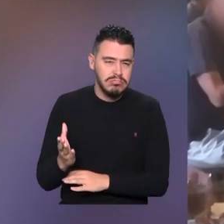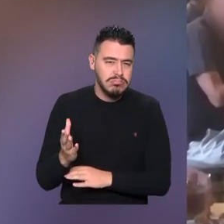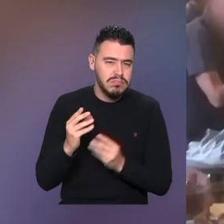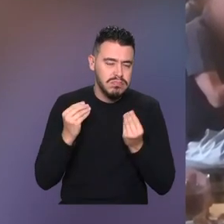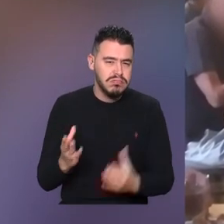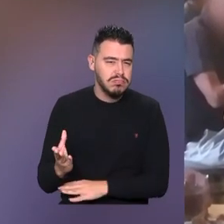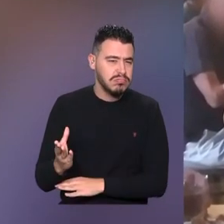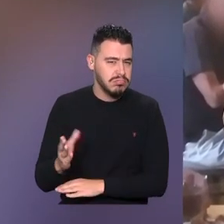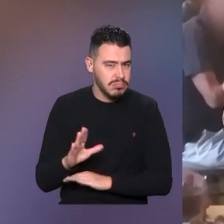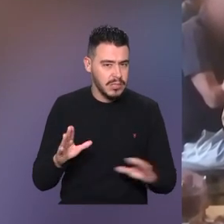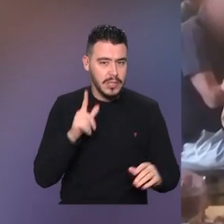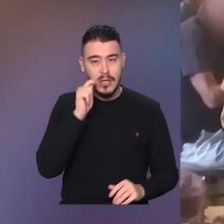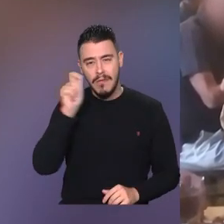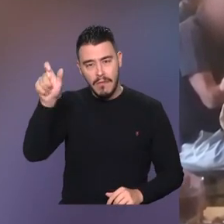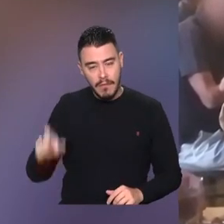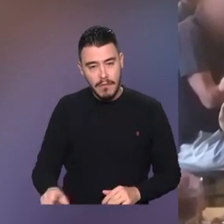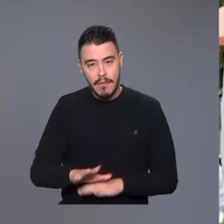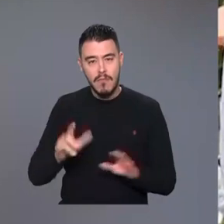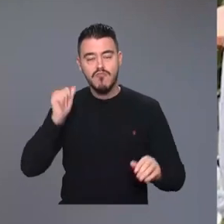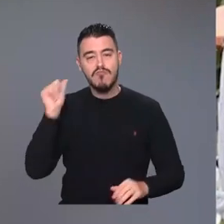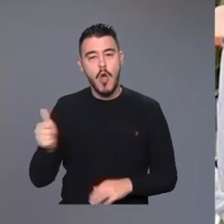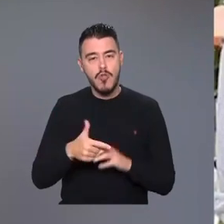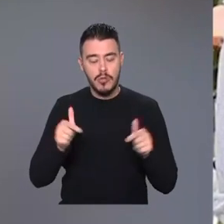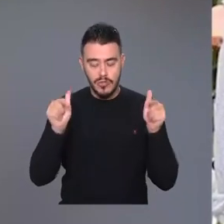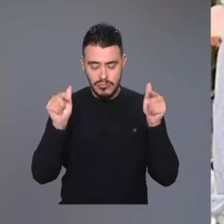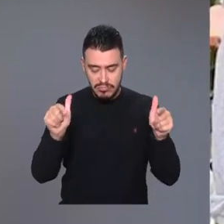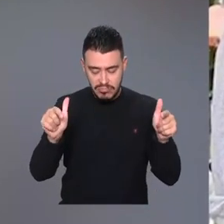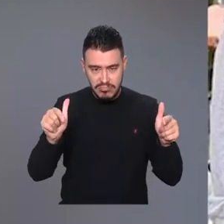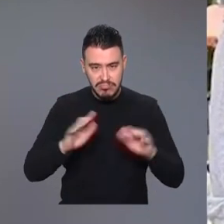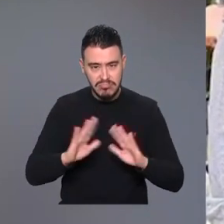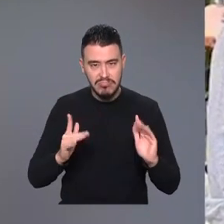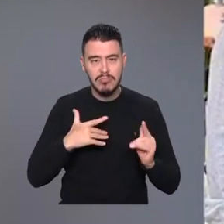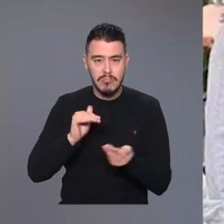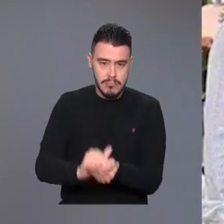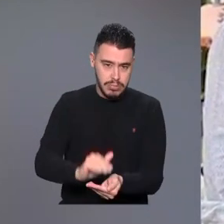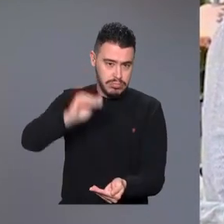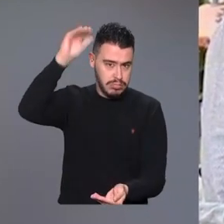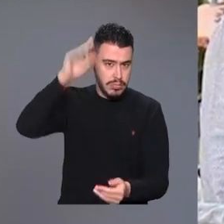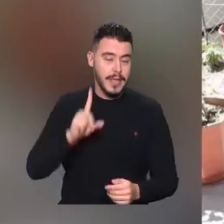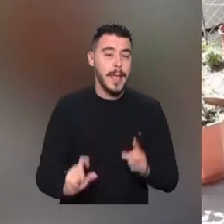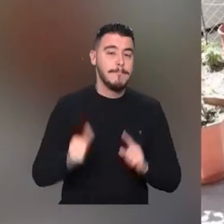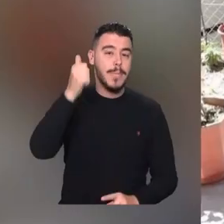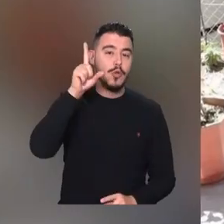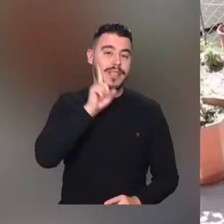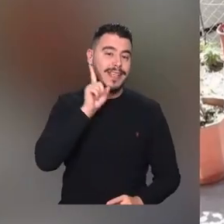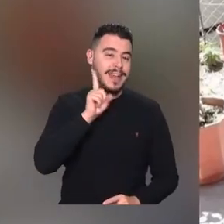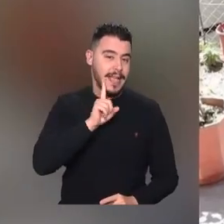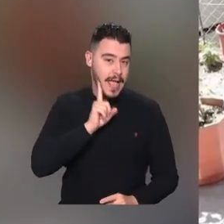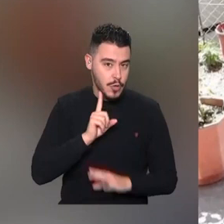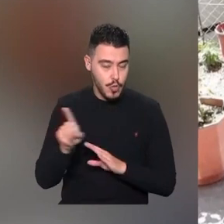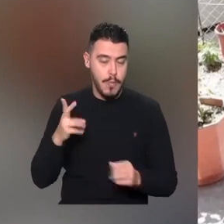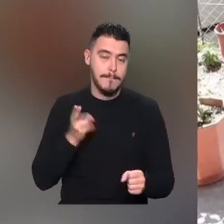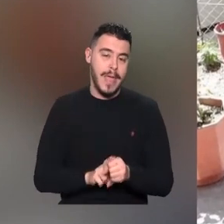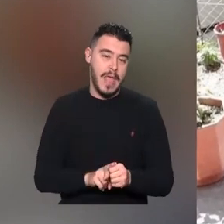πατέρας μεγάλωσε μόνος του τις κόρες του. Σε ένα τραγικό δυστύχημα έχασε την πρώτη του σύζυγο και μητέρα των παιδιών του. Η πρώτη γυναίκα του